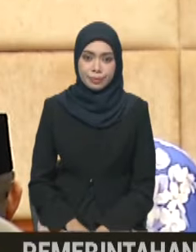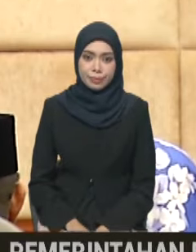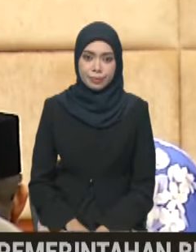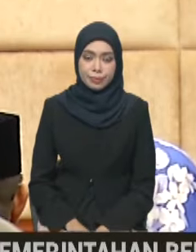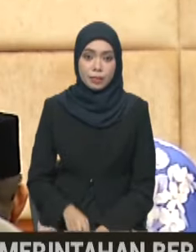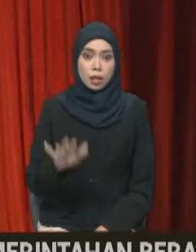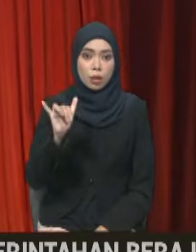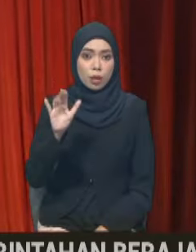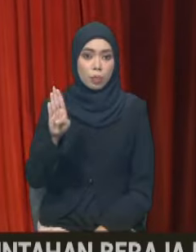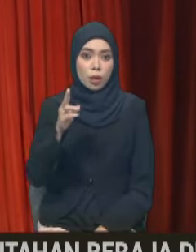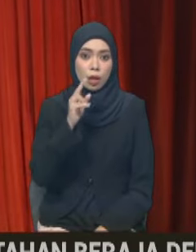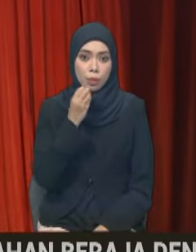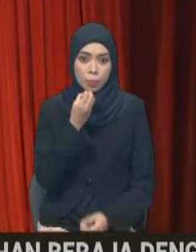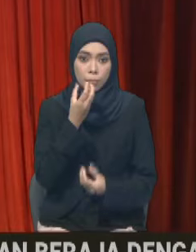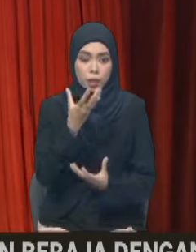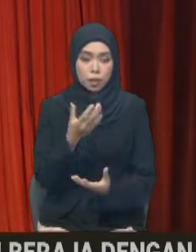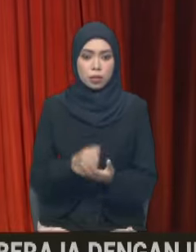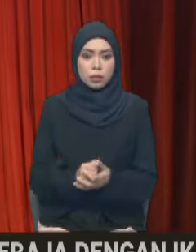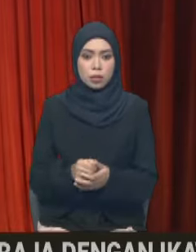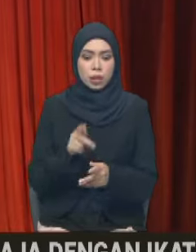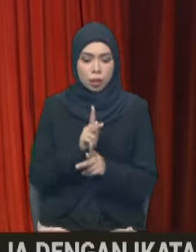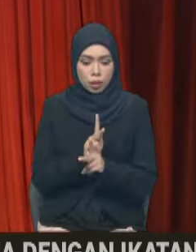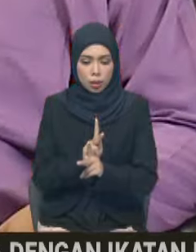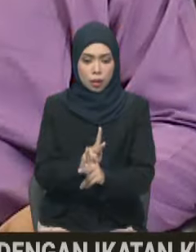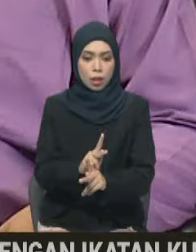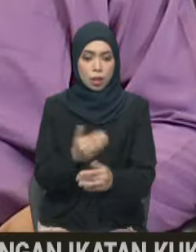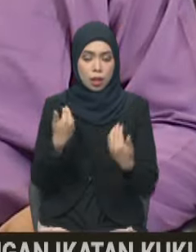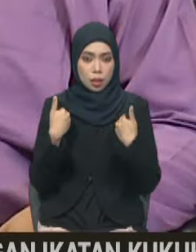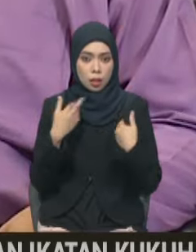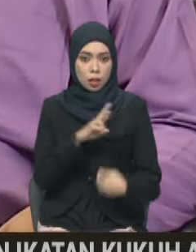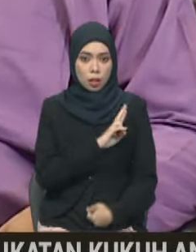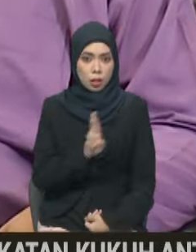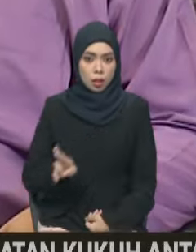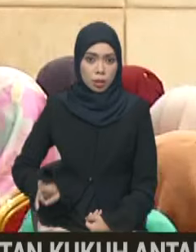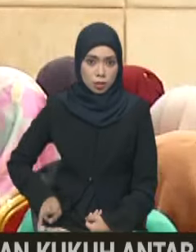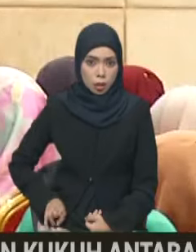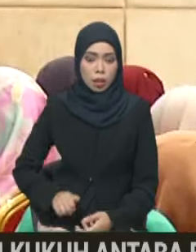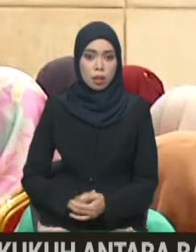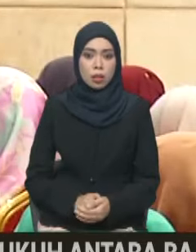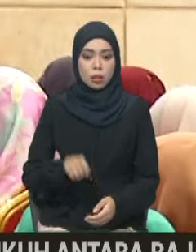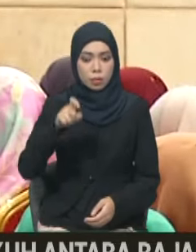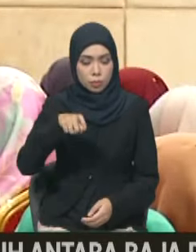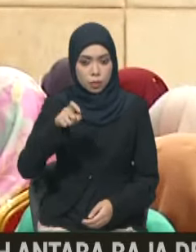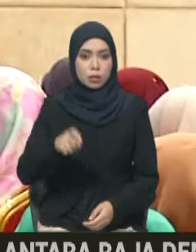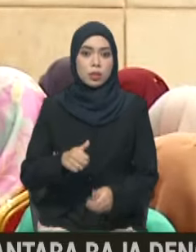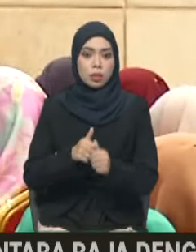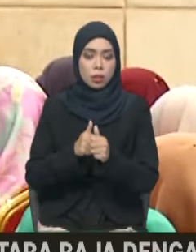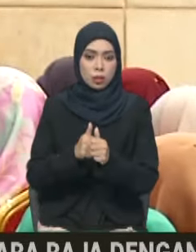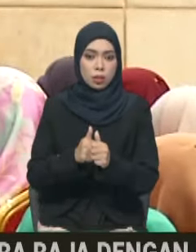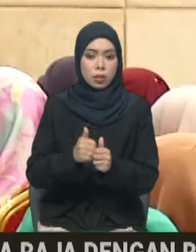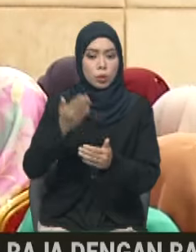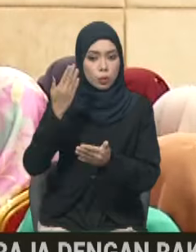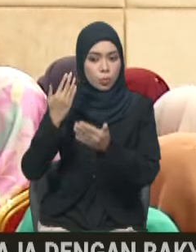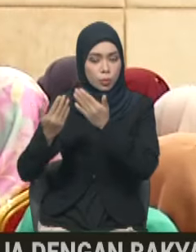Menurut Yang Berhormat lagi, mengekalkan keberajaan itu menjadi azam segenap lapisan masyarakat sejak zaman berzaman seperti